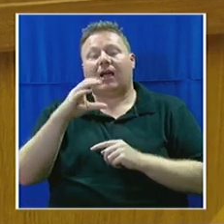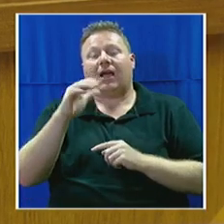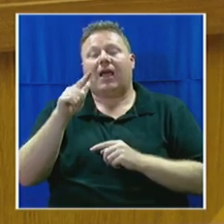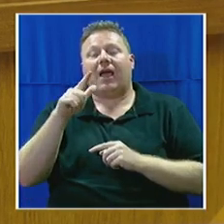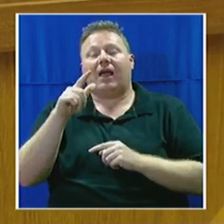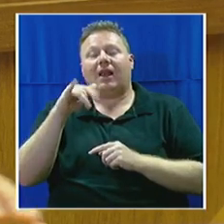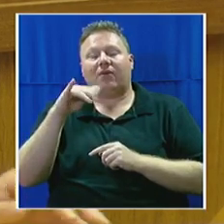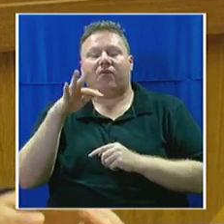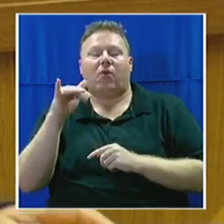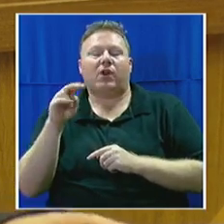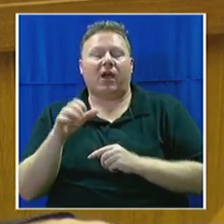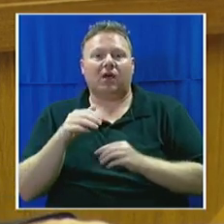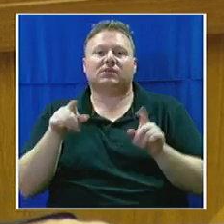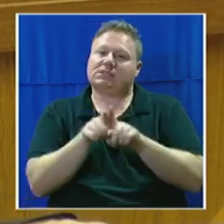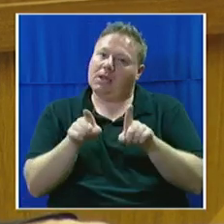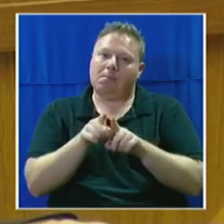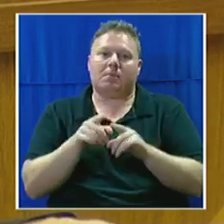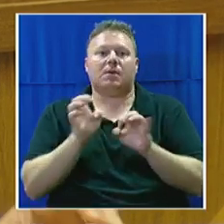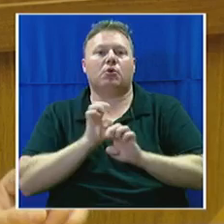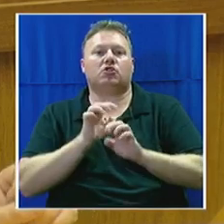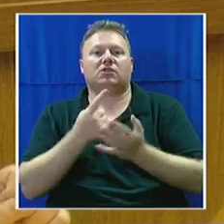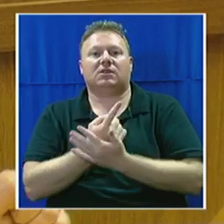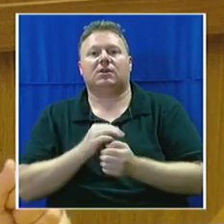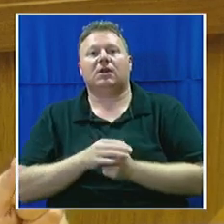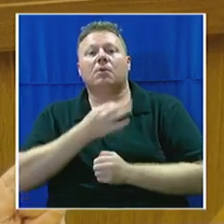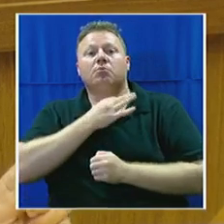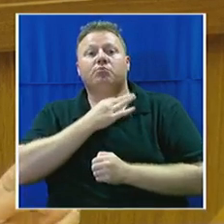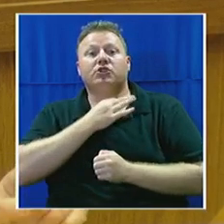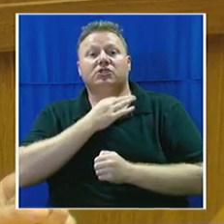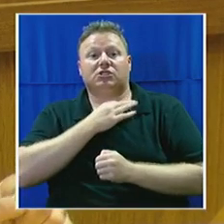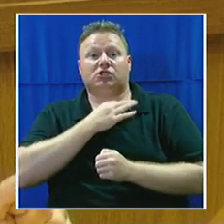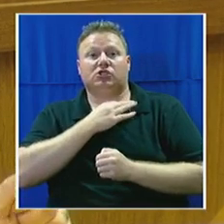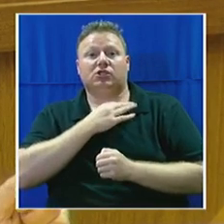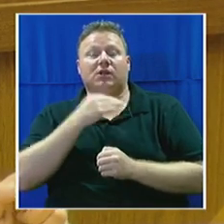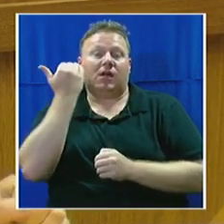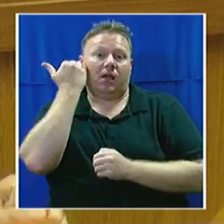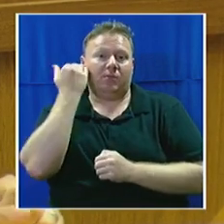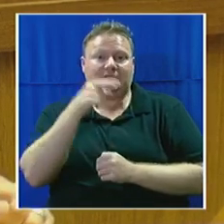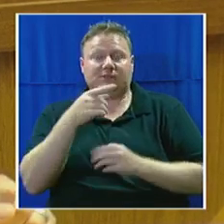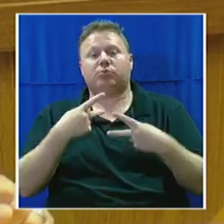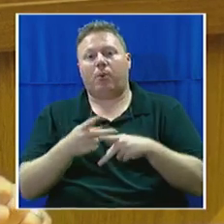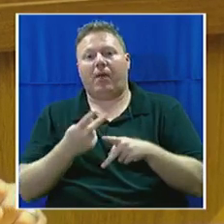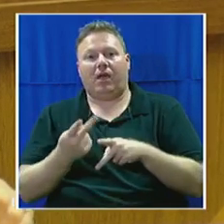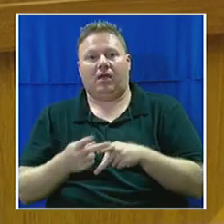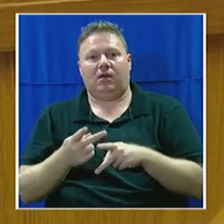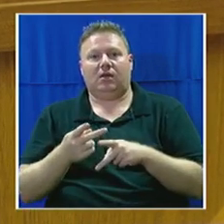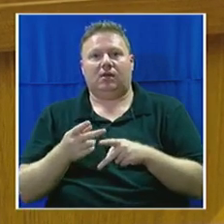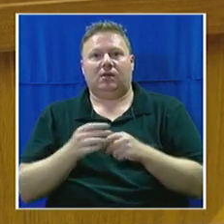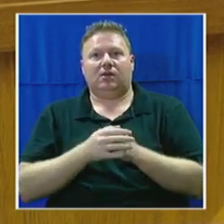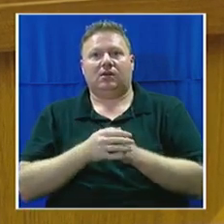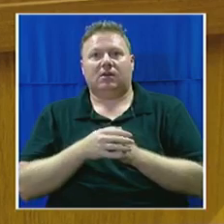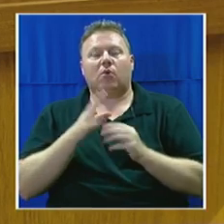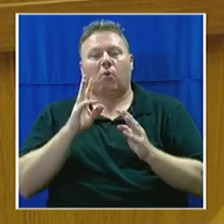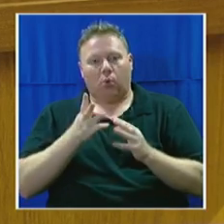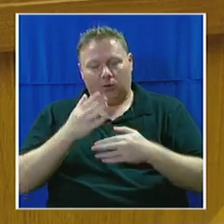Britse minister van Gesondheid het reeds aangedui dat die regering om daarop voorberei dat die epidemie gaan vererger. Frankryk het 'n tydelike verbod geplaas op